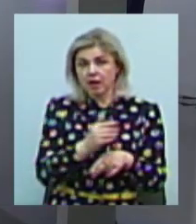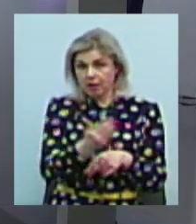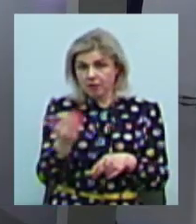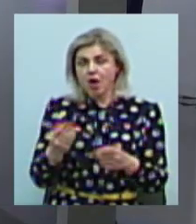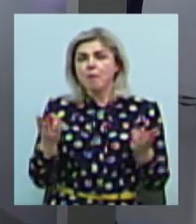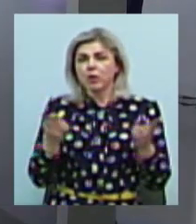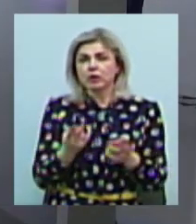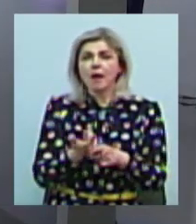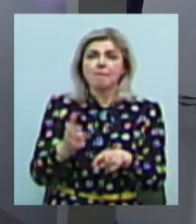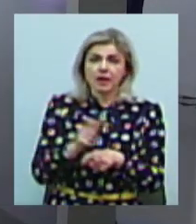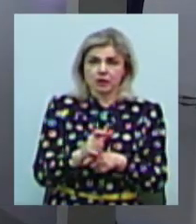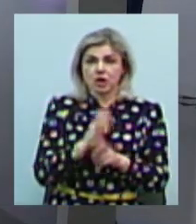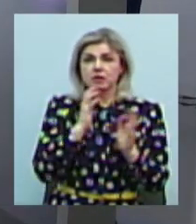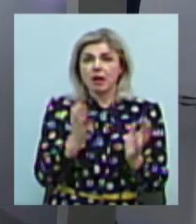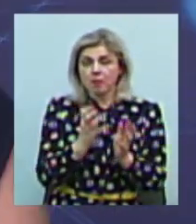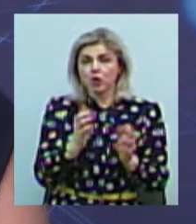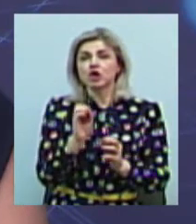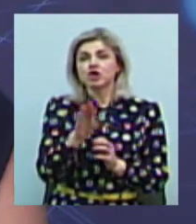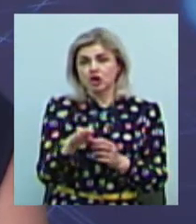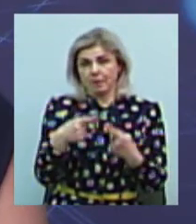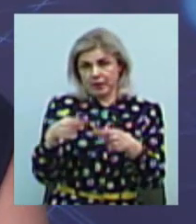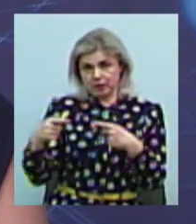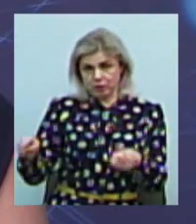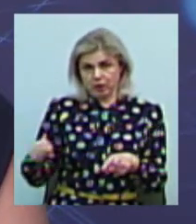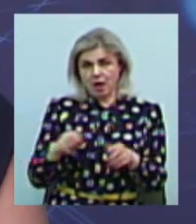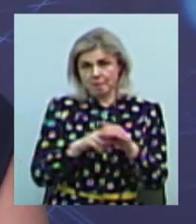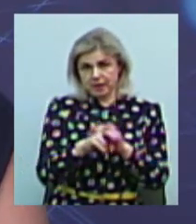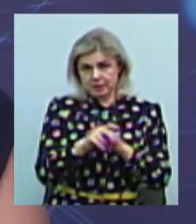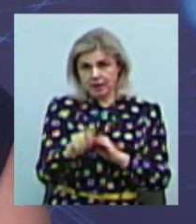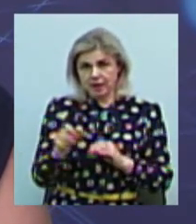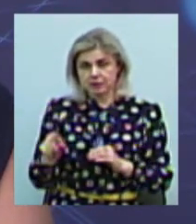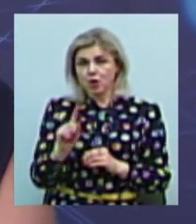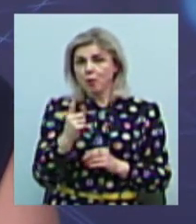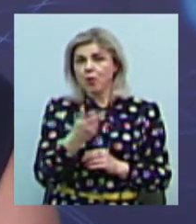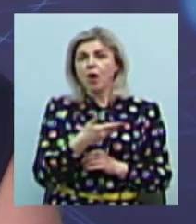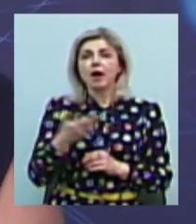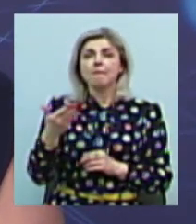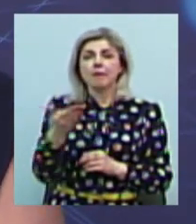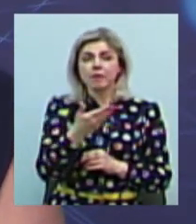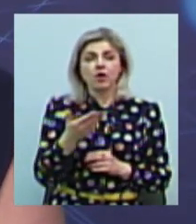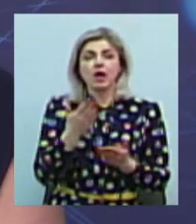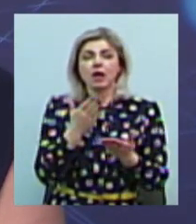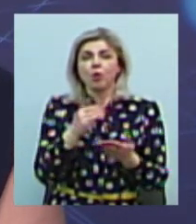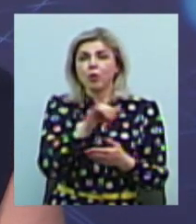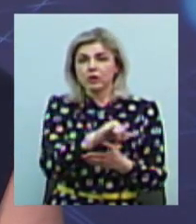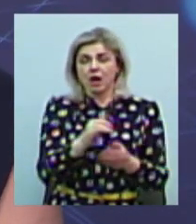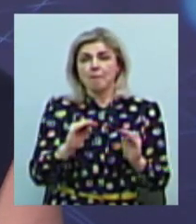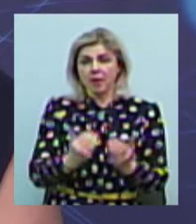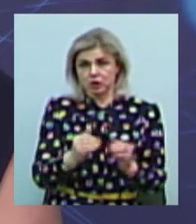більше турботи, ніж взагалі всі вимушені переселенці, тому що в них ще менше є можливостей